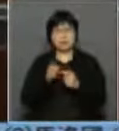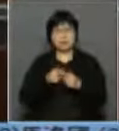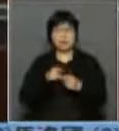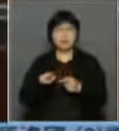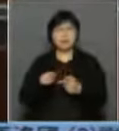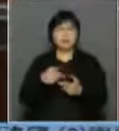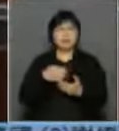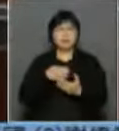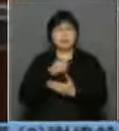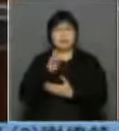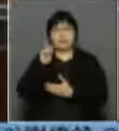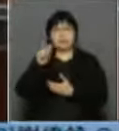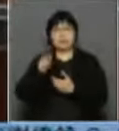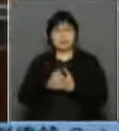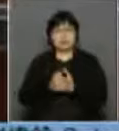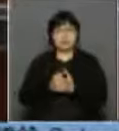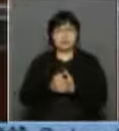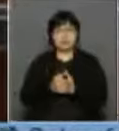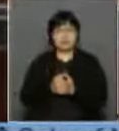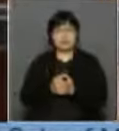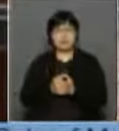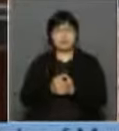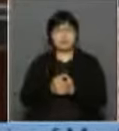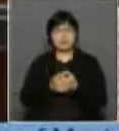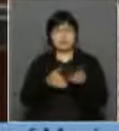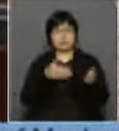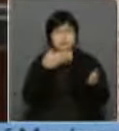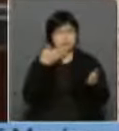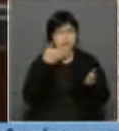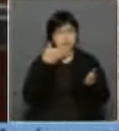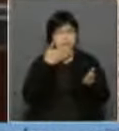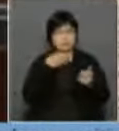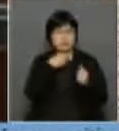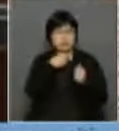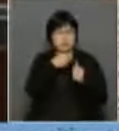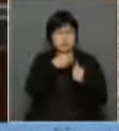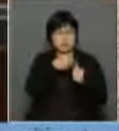痛，對年輕人的教诲，